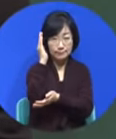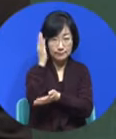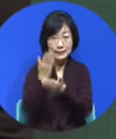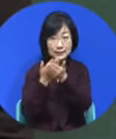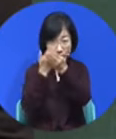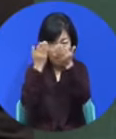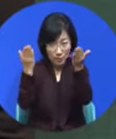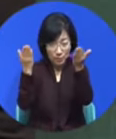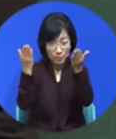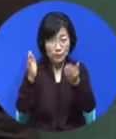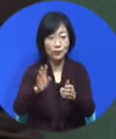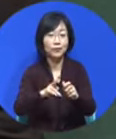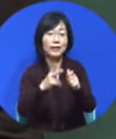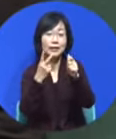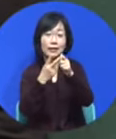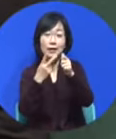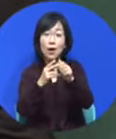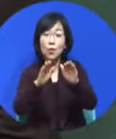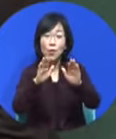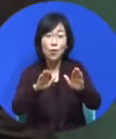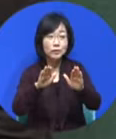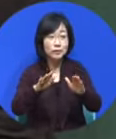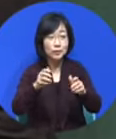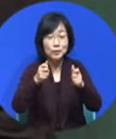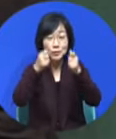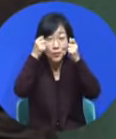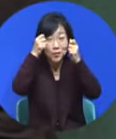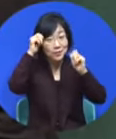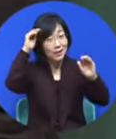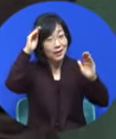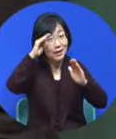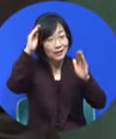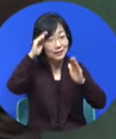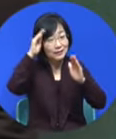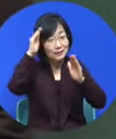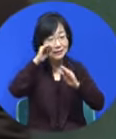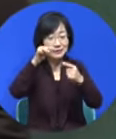이야기하겠습니다 졸업생들은 세가지